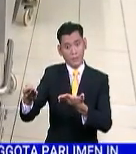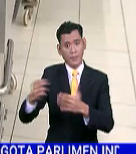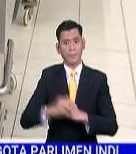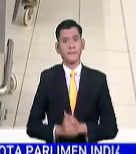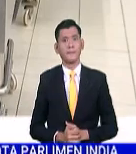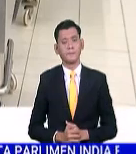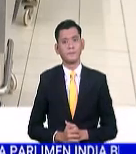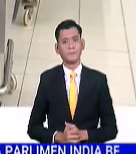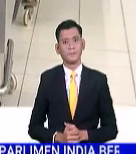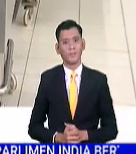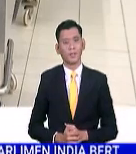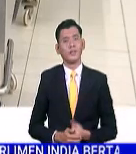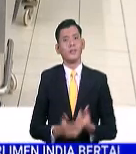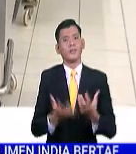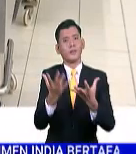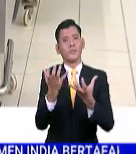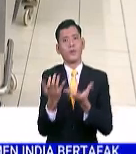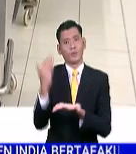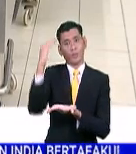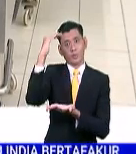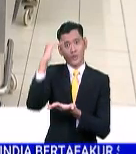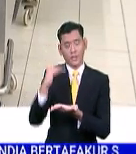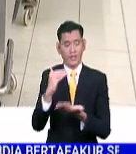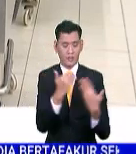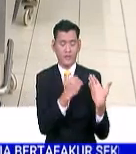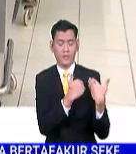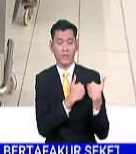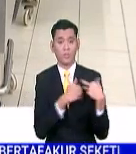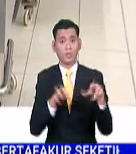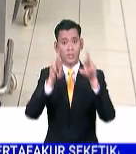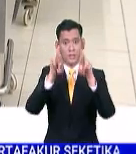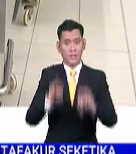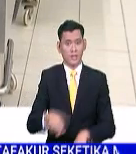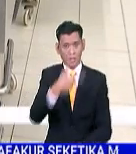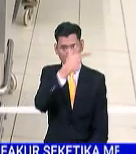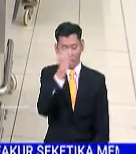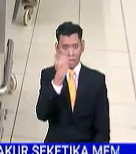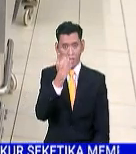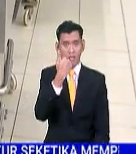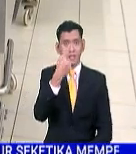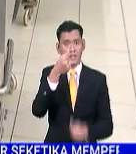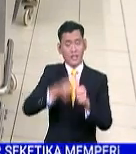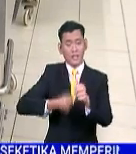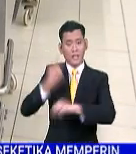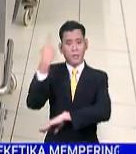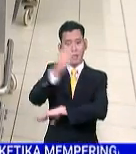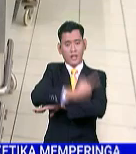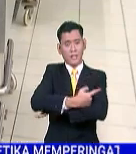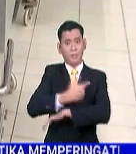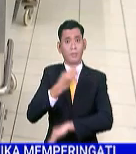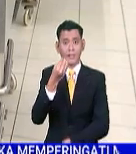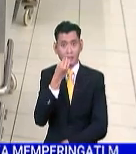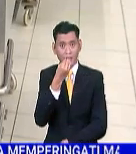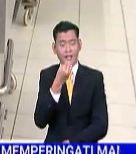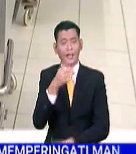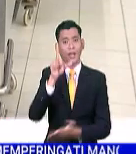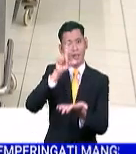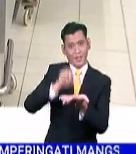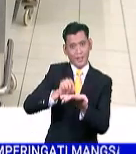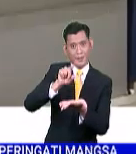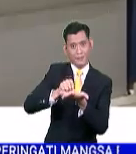Bolehlah untuk mengurangkan beban rakyat juga lah untuk beli ayam ni. Kerana ayam kan memang setiap hari untuk dikonsumsi kan.